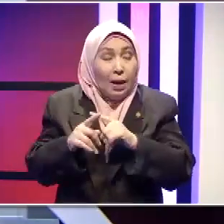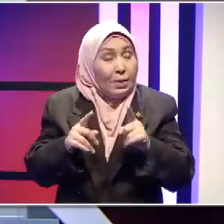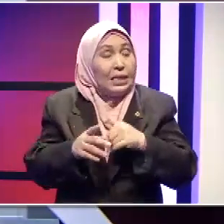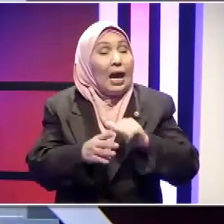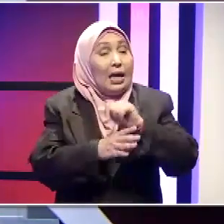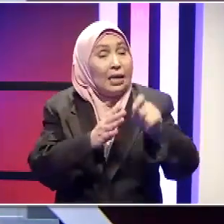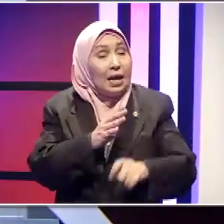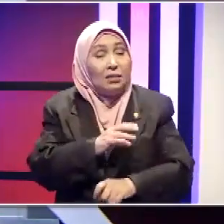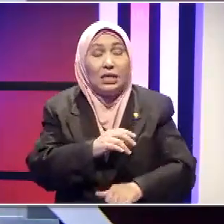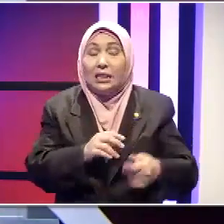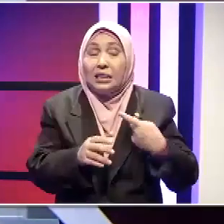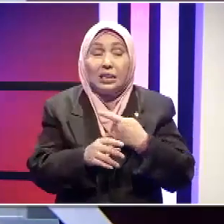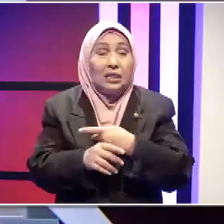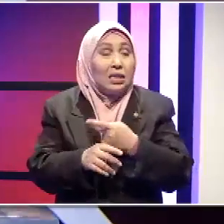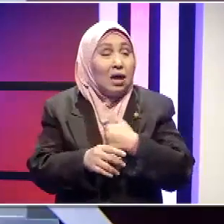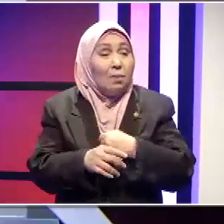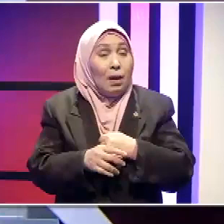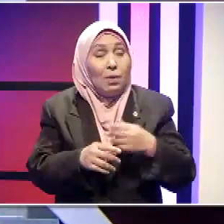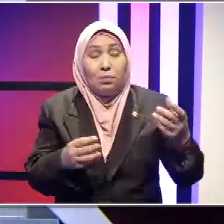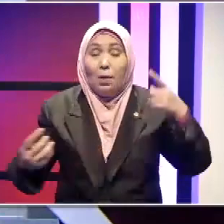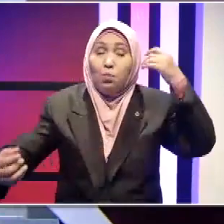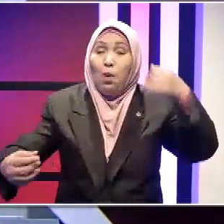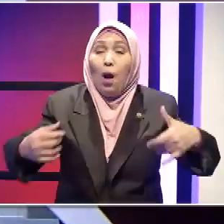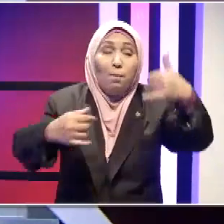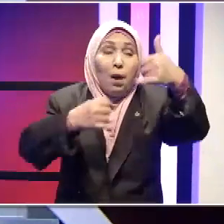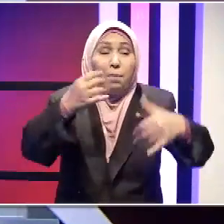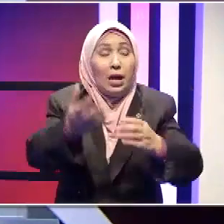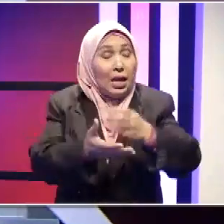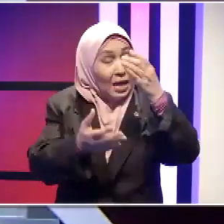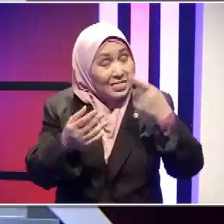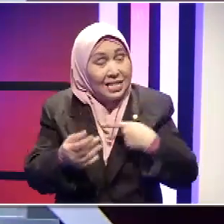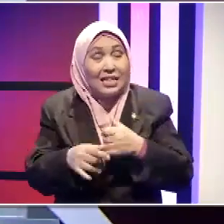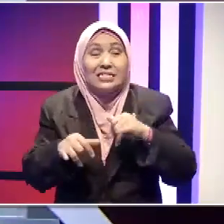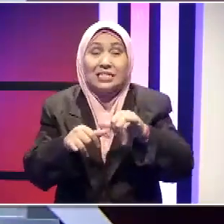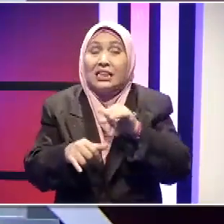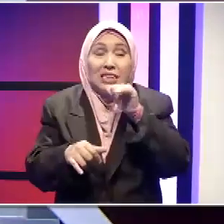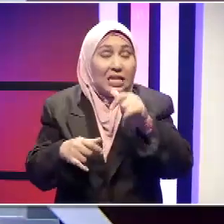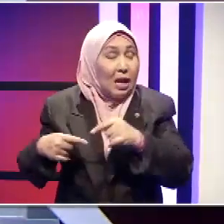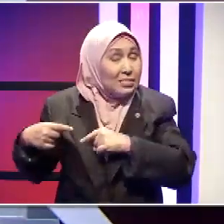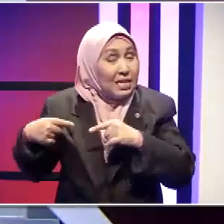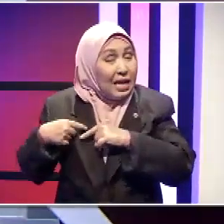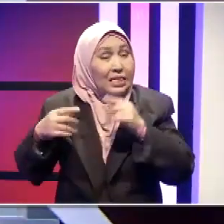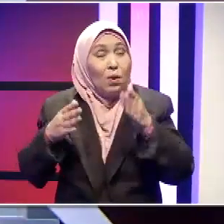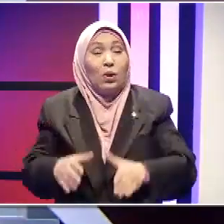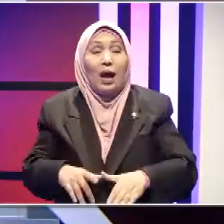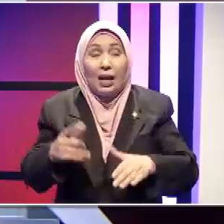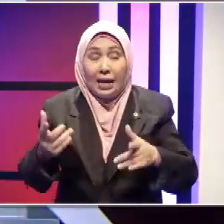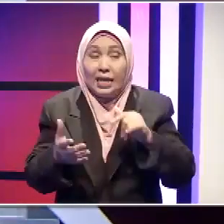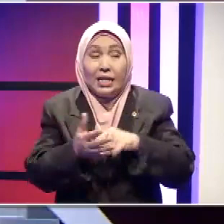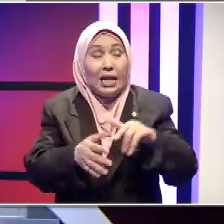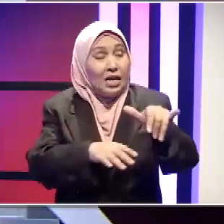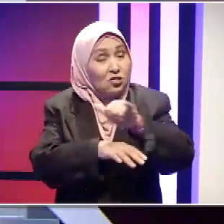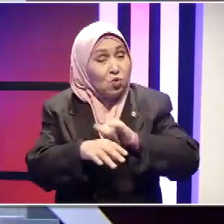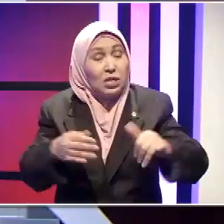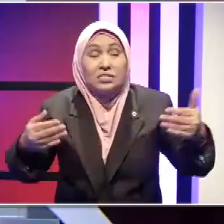akhirat nanti kita gelas teng tong tong tong tong tong pun kita masih lagi tidak menyakitkan hati orang lain inilah surga